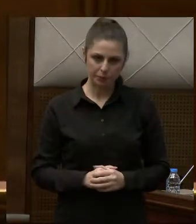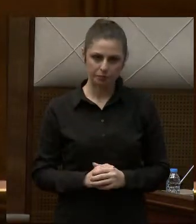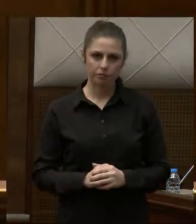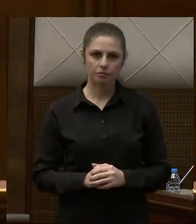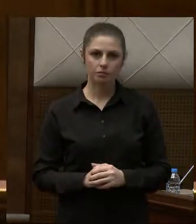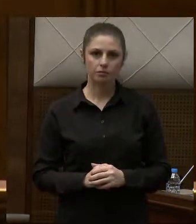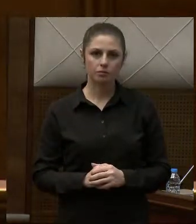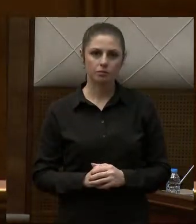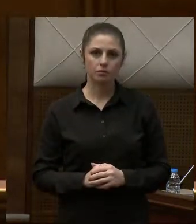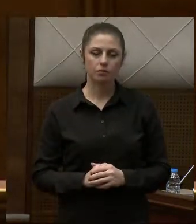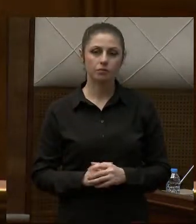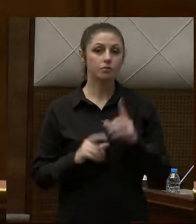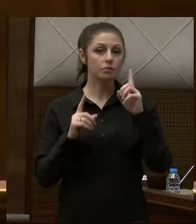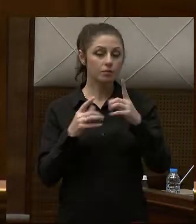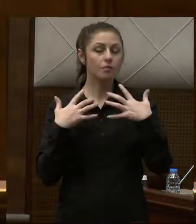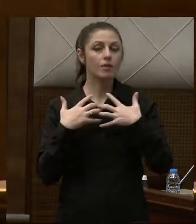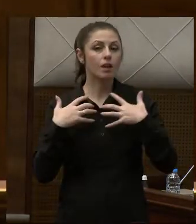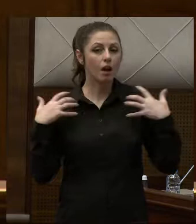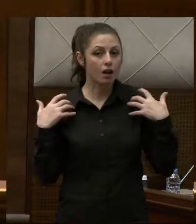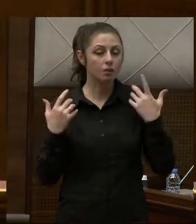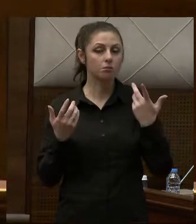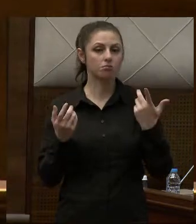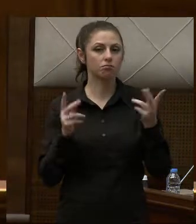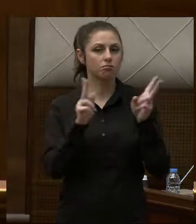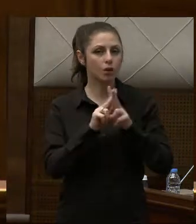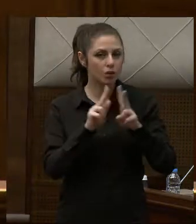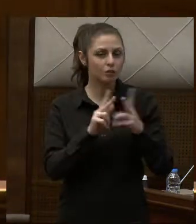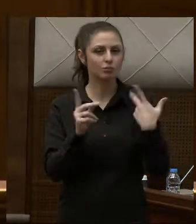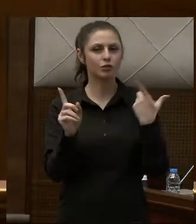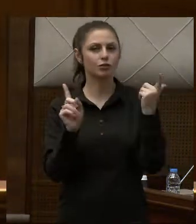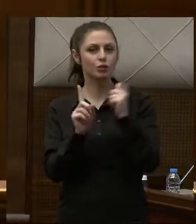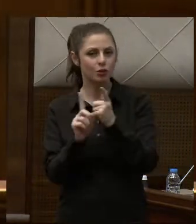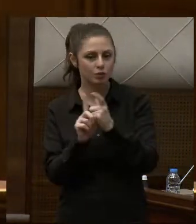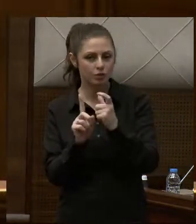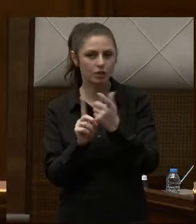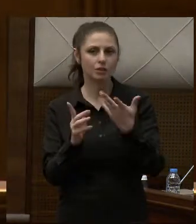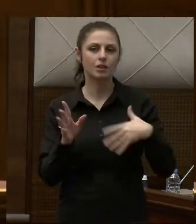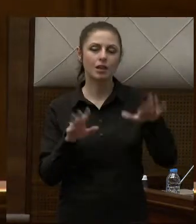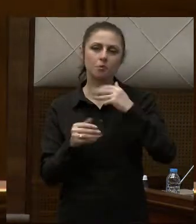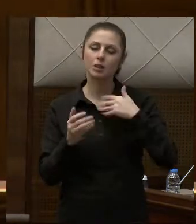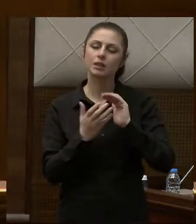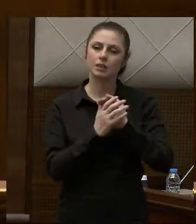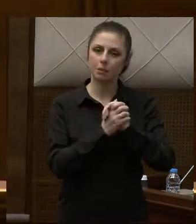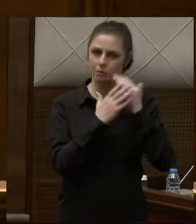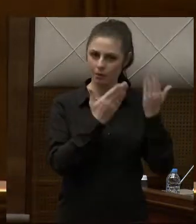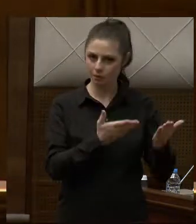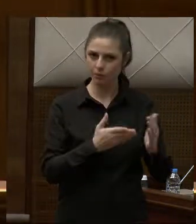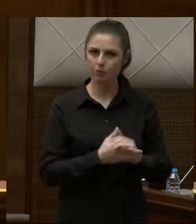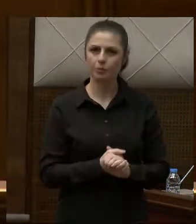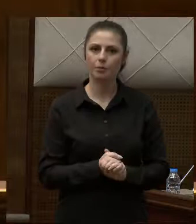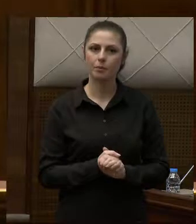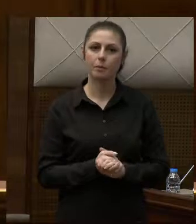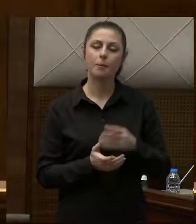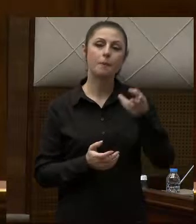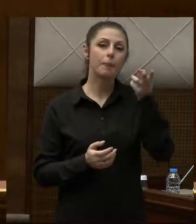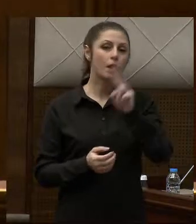Bu nedenle kahraman silahlı kuvvetlerimizi, polisimizi, kurucularımızı kutlarken